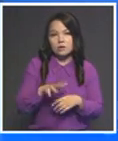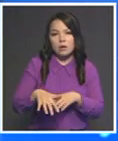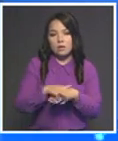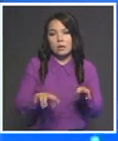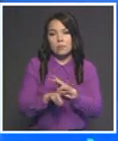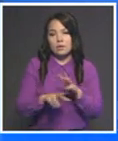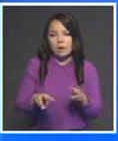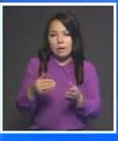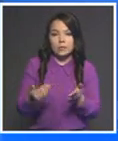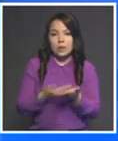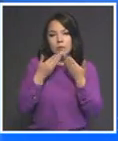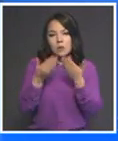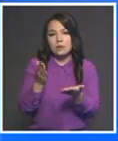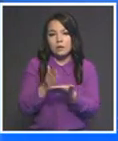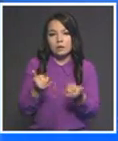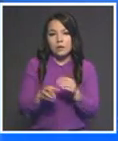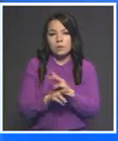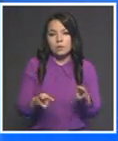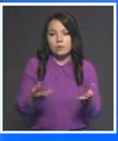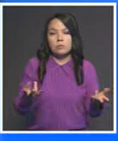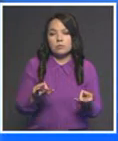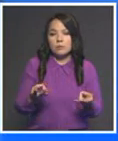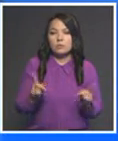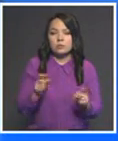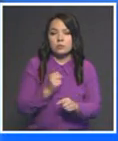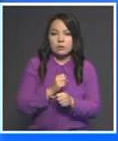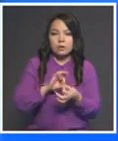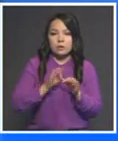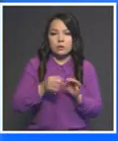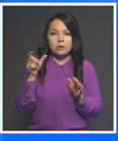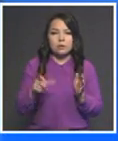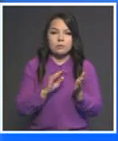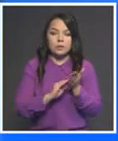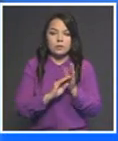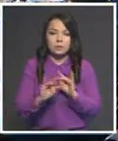министрден меселі қайтып отыр. Ал министр енді қайтпек. Альбина Әшім айтып береді.